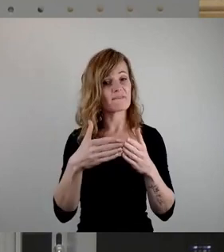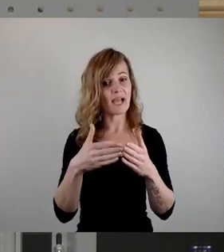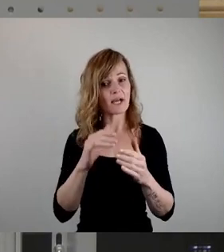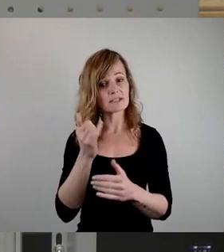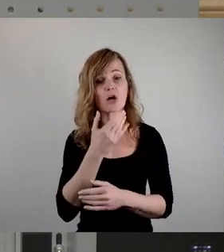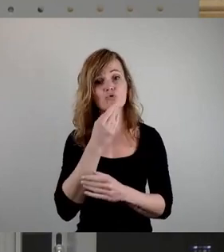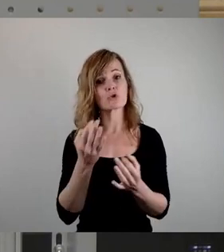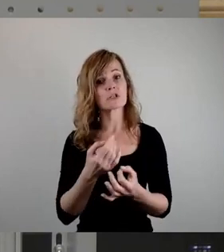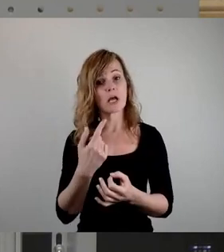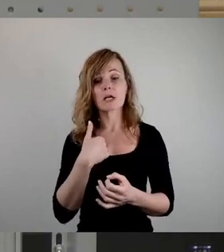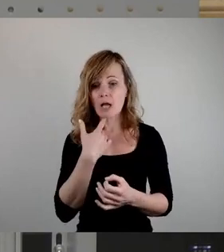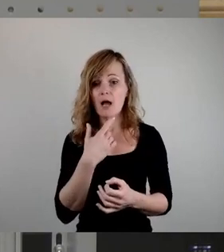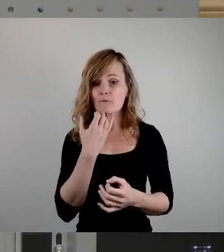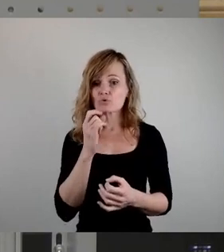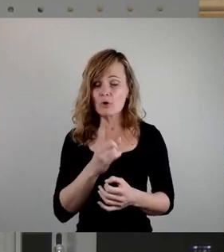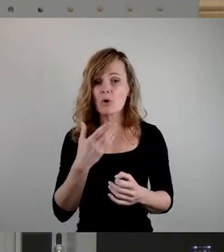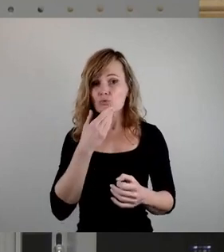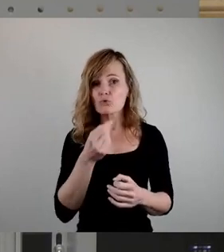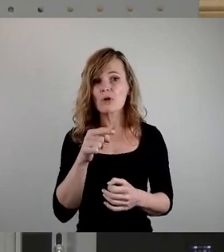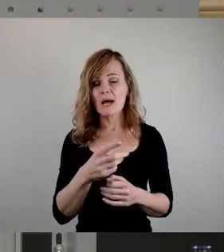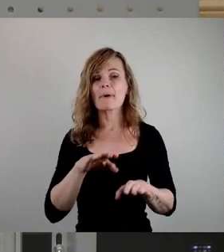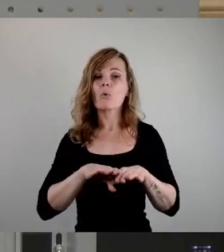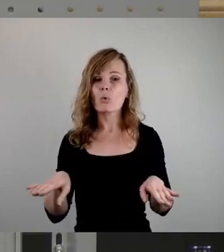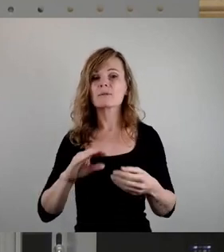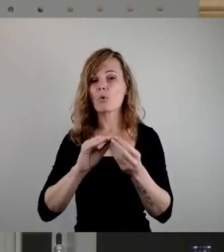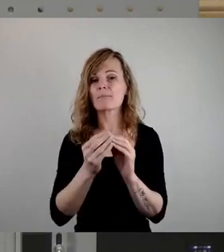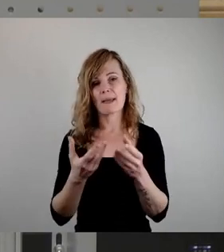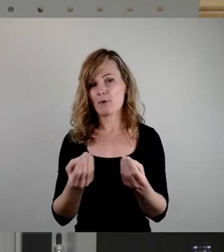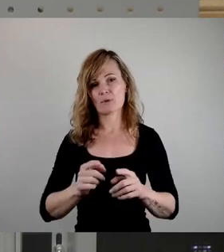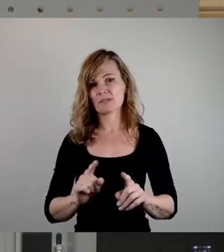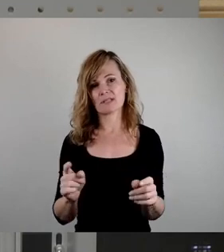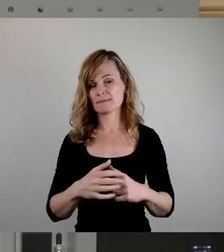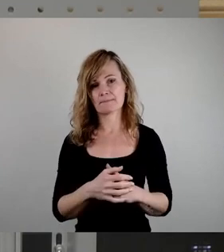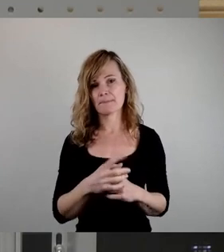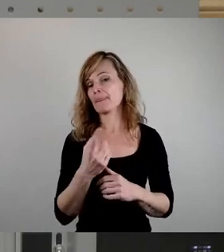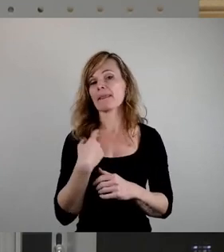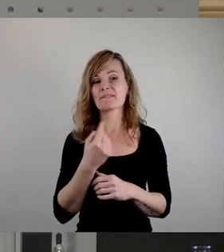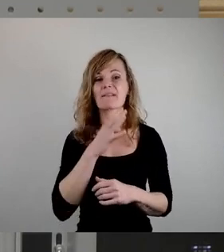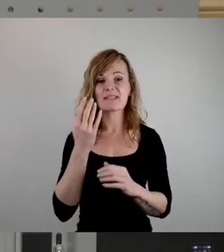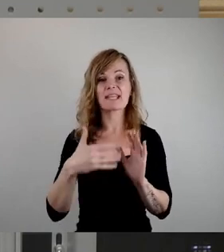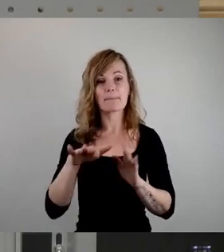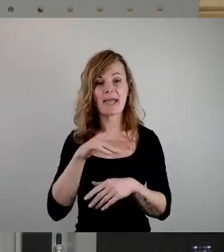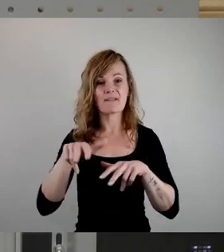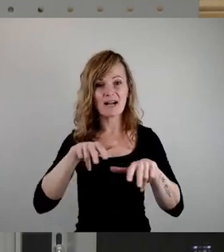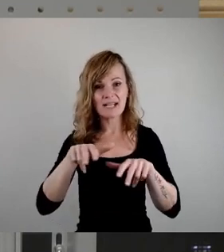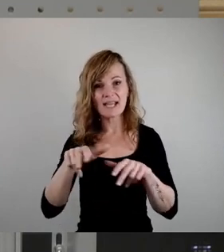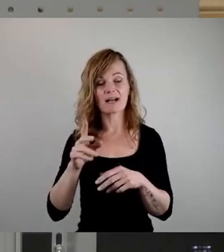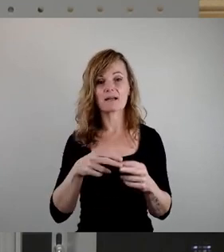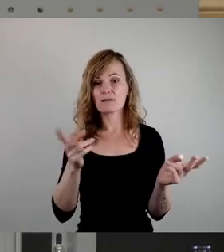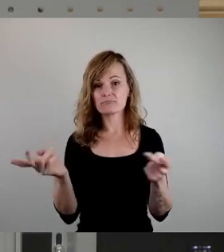bin auch für eine Fähre. Sie wird aber das Grundproblem nicht lösen, dass wir halt viel mehr Verkehr ins und